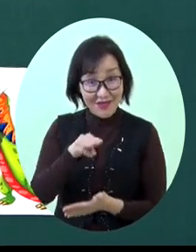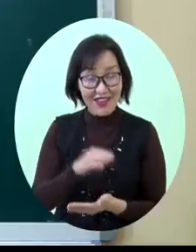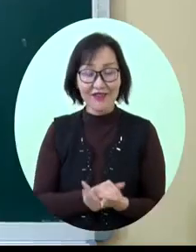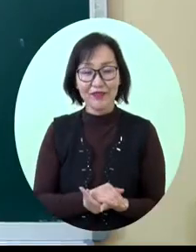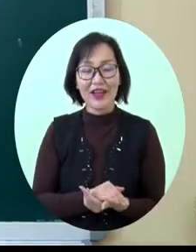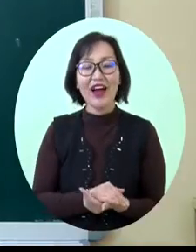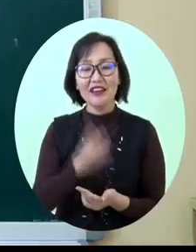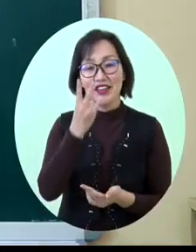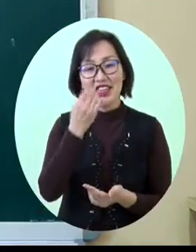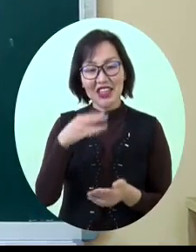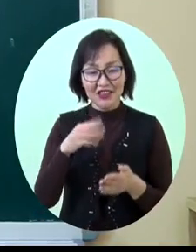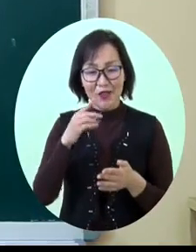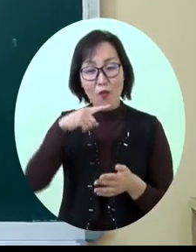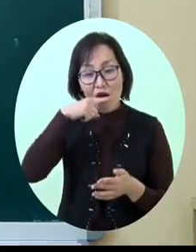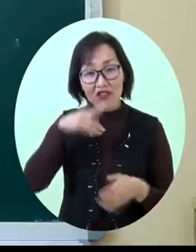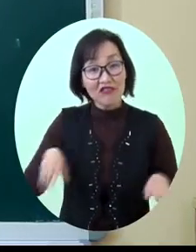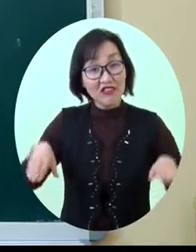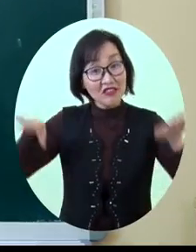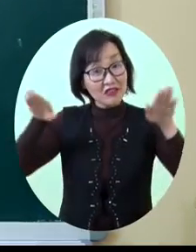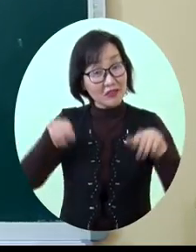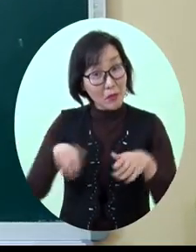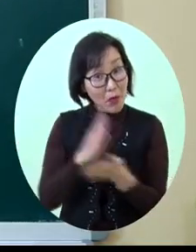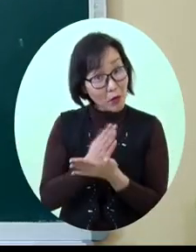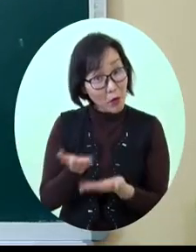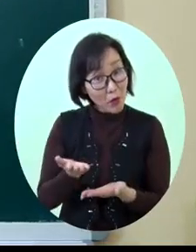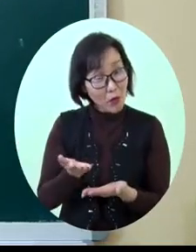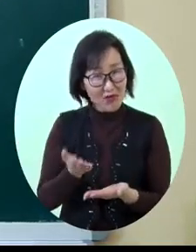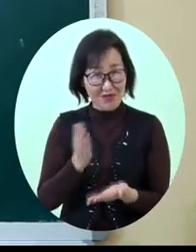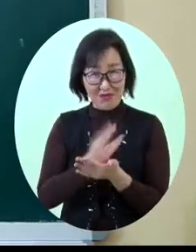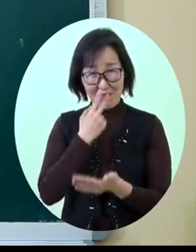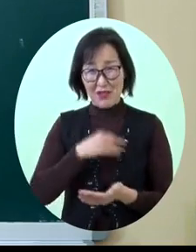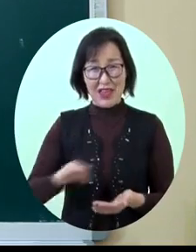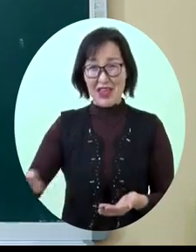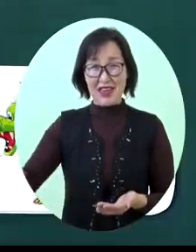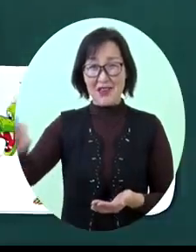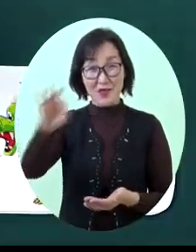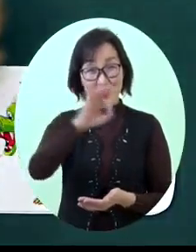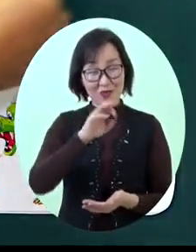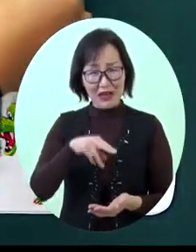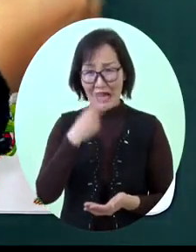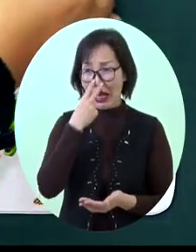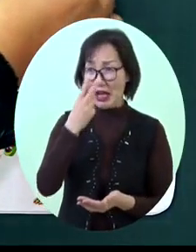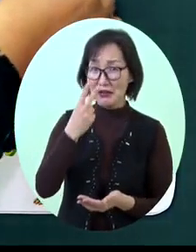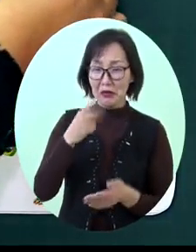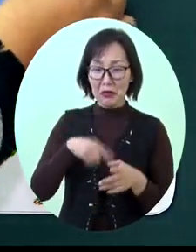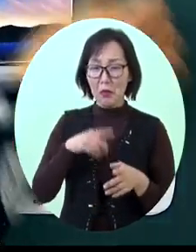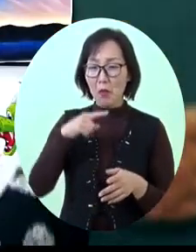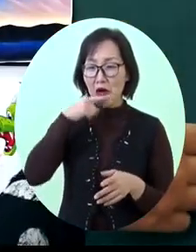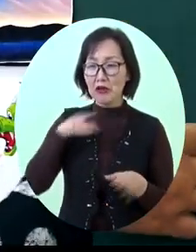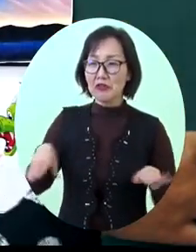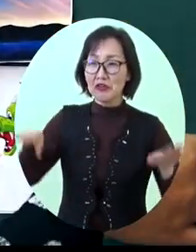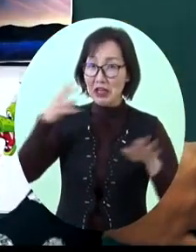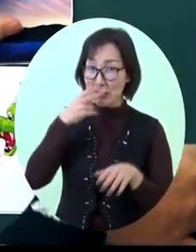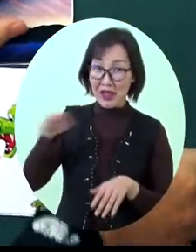харс. За, харин нисдэг морь. Нисдэг морийг бол амьдрал дээр байдаггүй. Бид нар харж байгаагүй